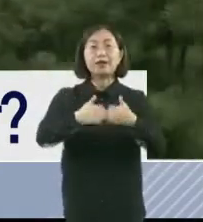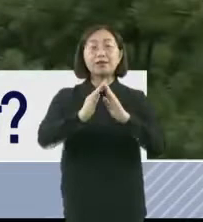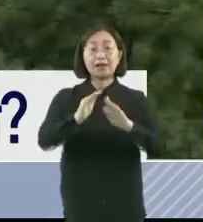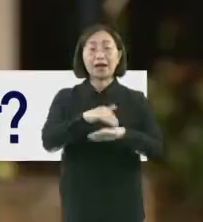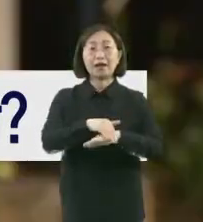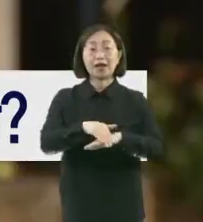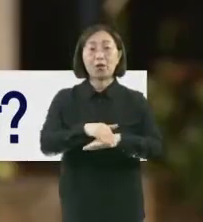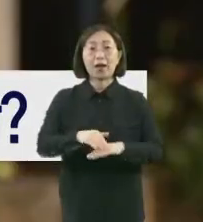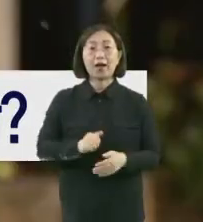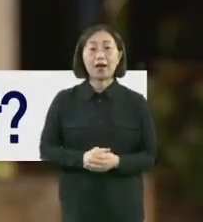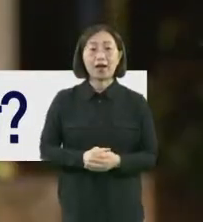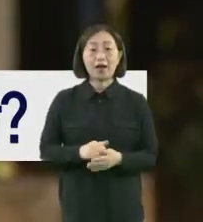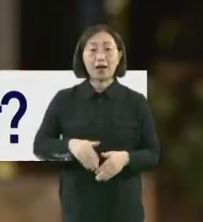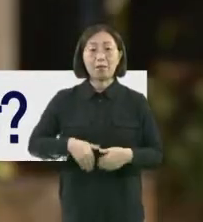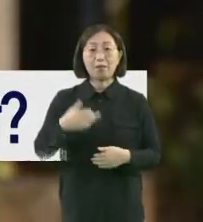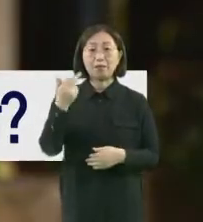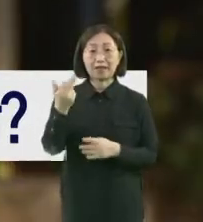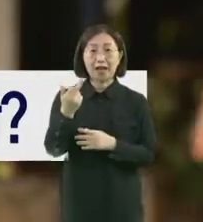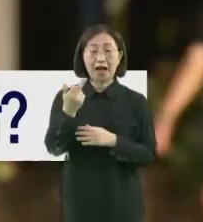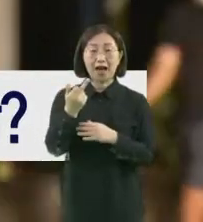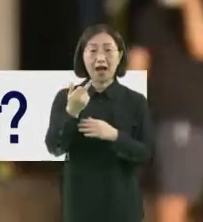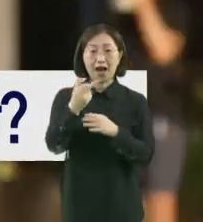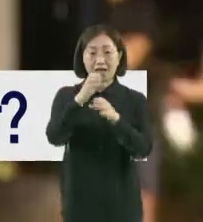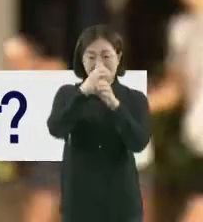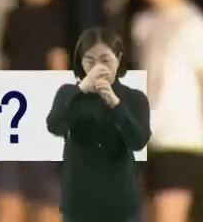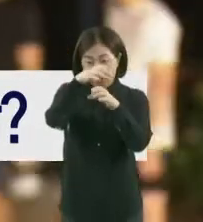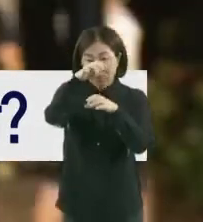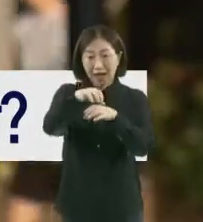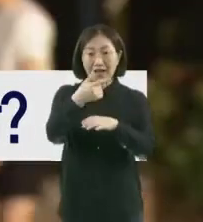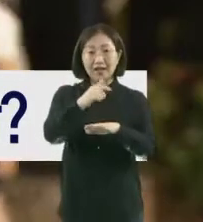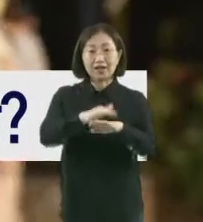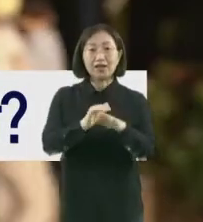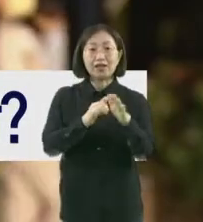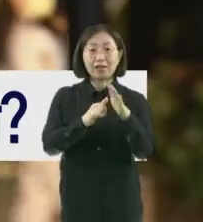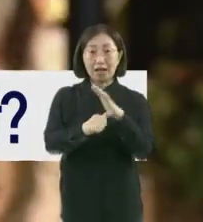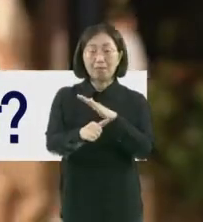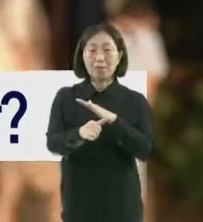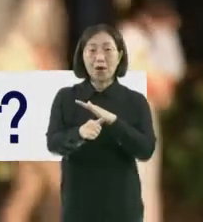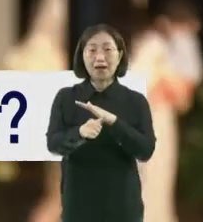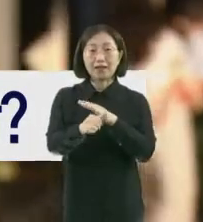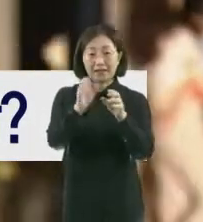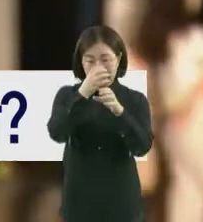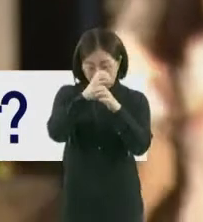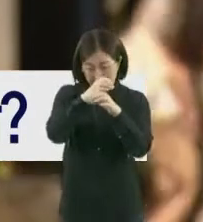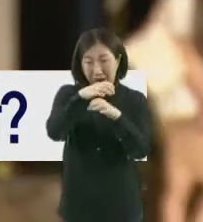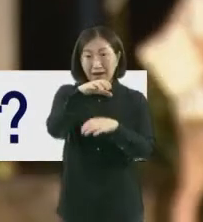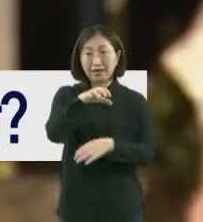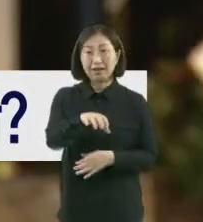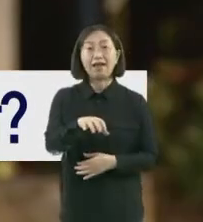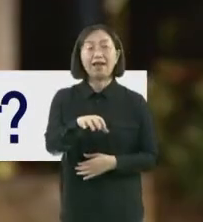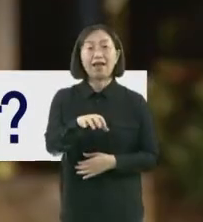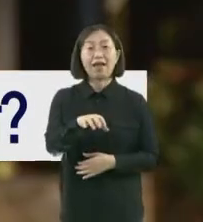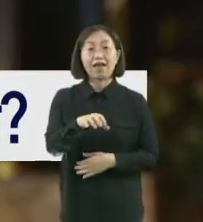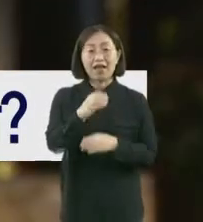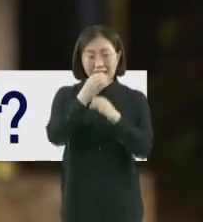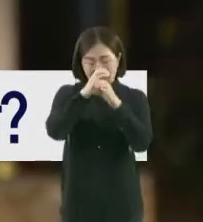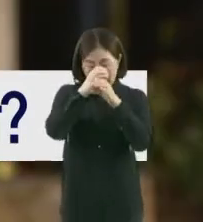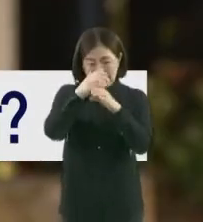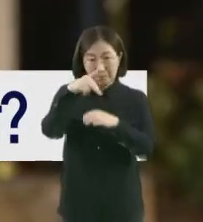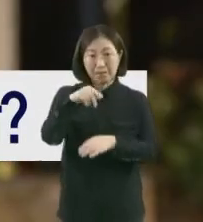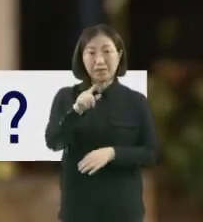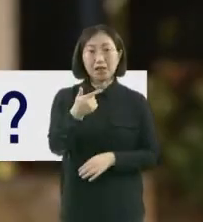그리고 보문산 최정상에 대전을 대표하는 상징물인 전망대와, 그리고 이 전망대와